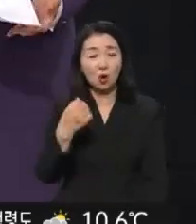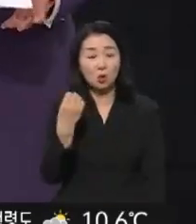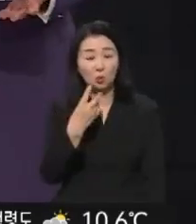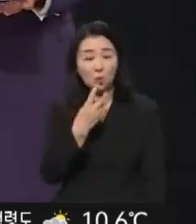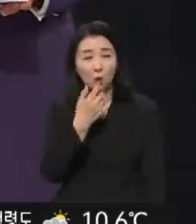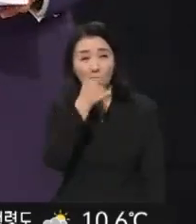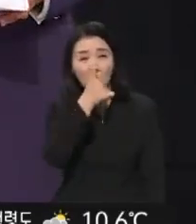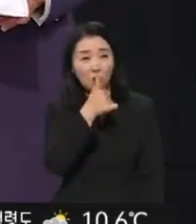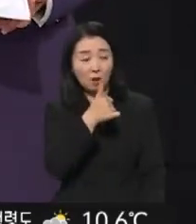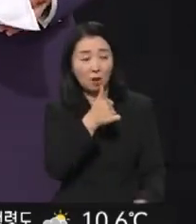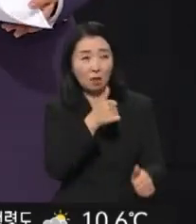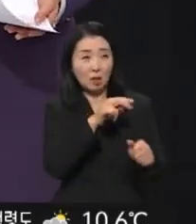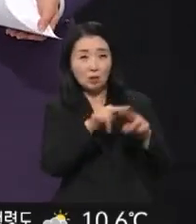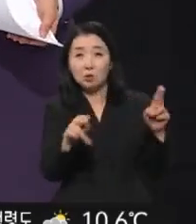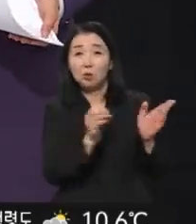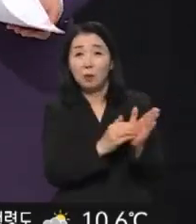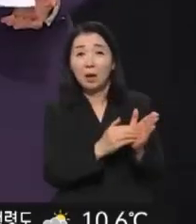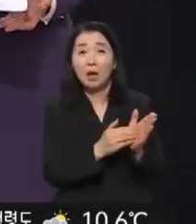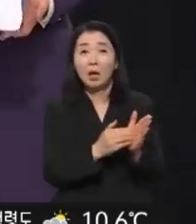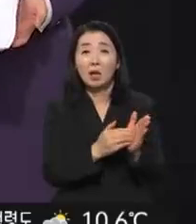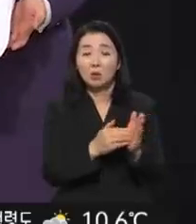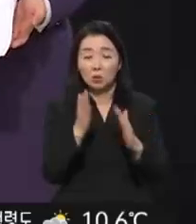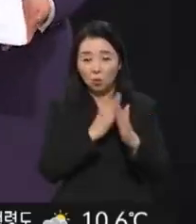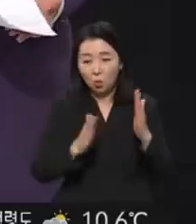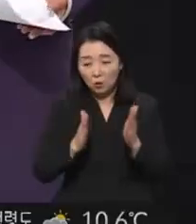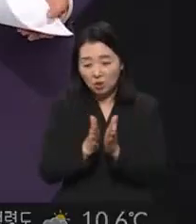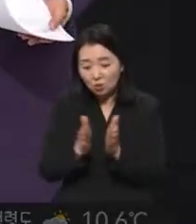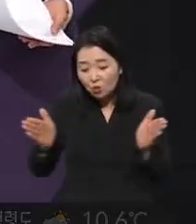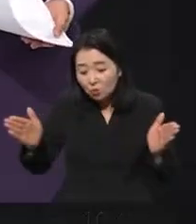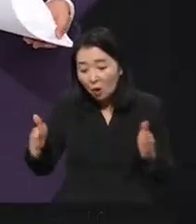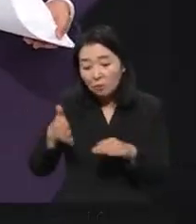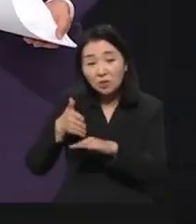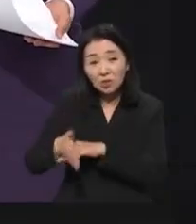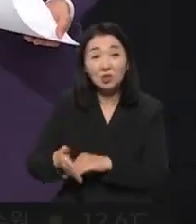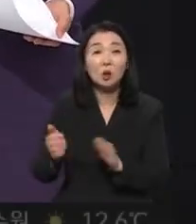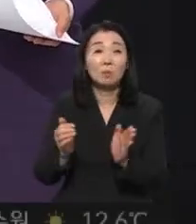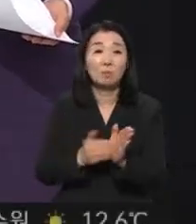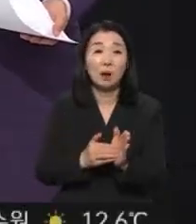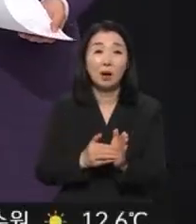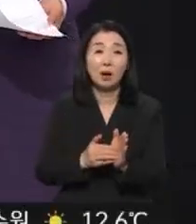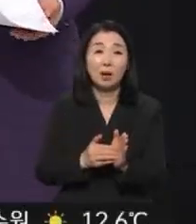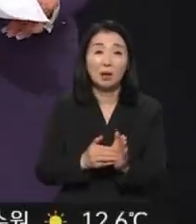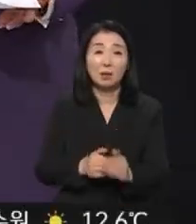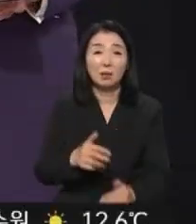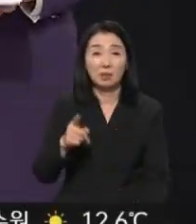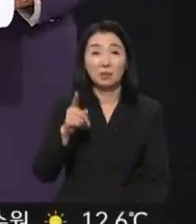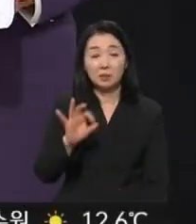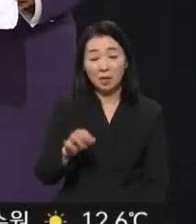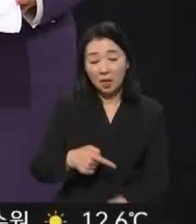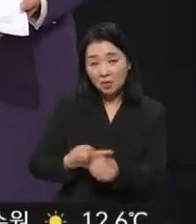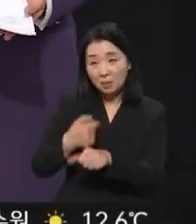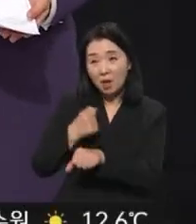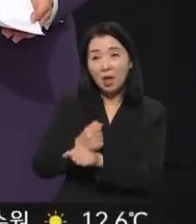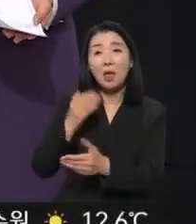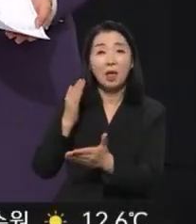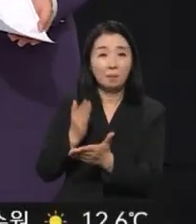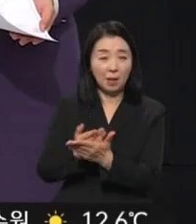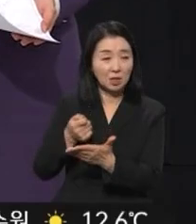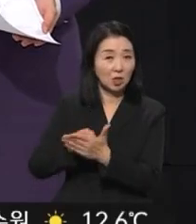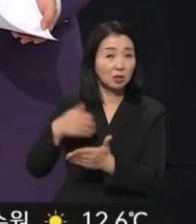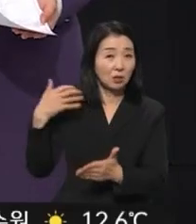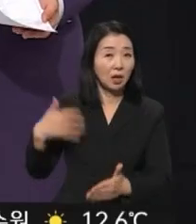사태와 국정감사 등으로 공식 출범이 미뤄졌는데요. 이선 후퇴를 선언했던 장 의원의 참여 여부는 아직